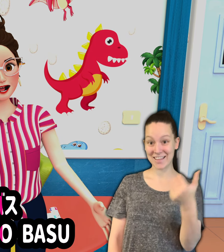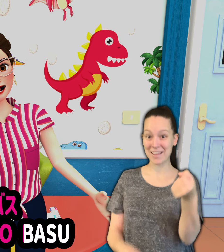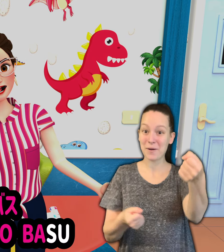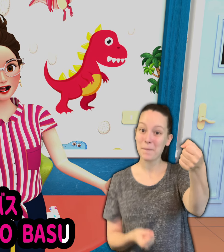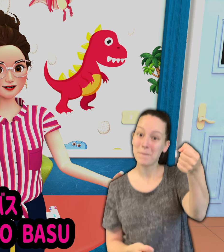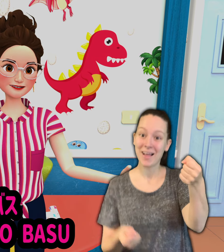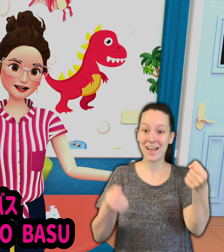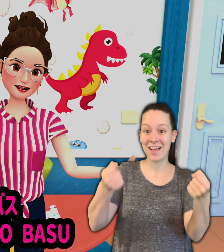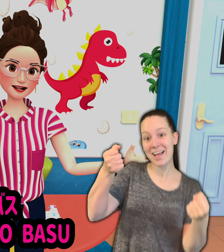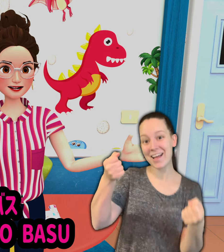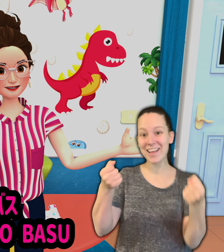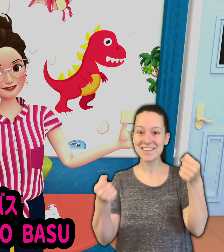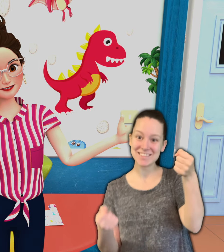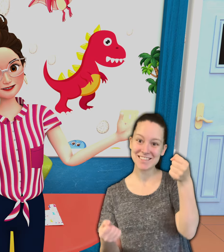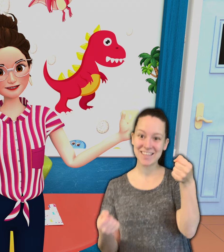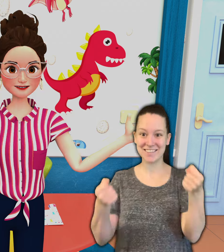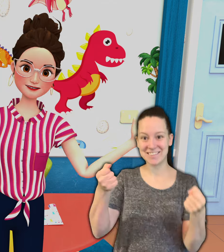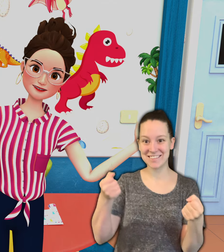のバス